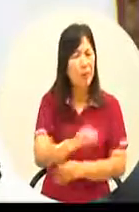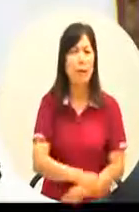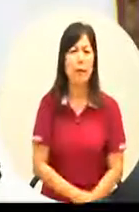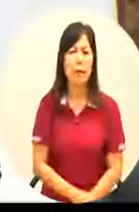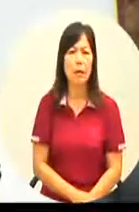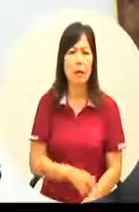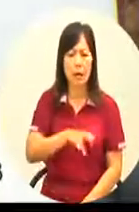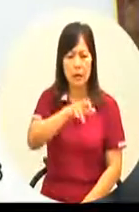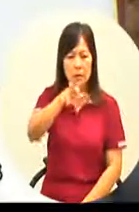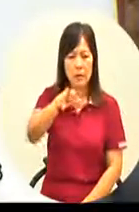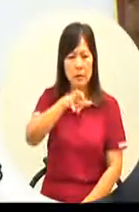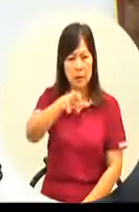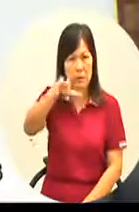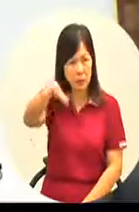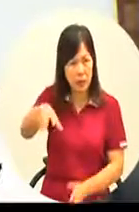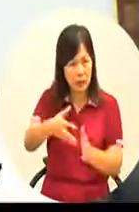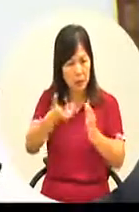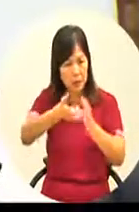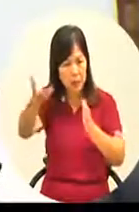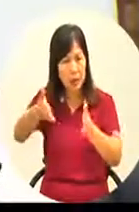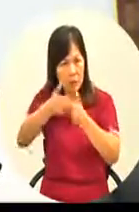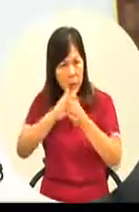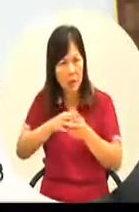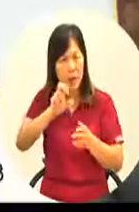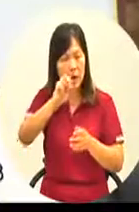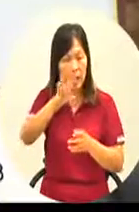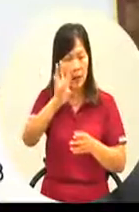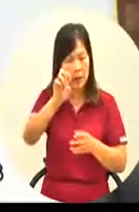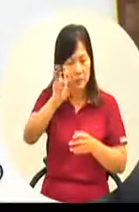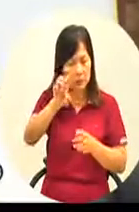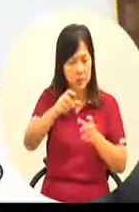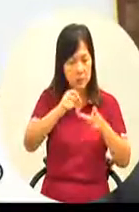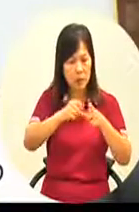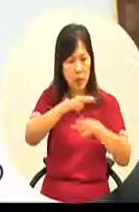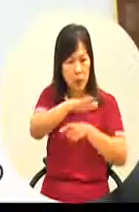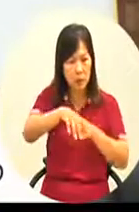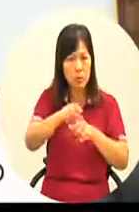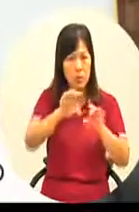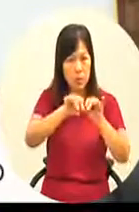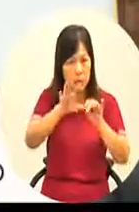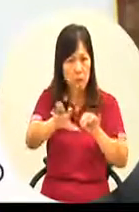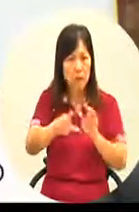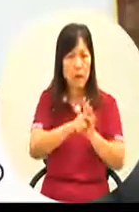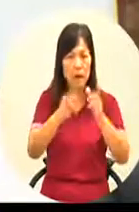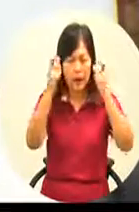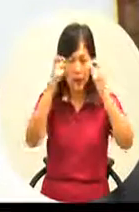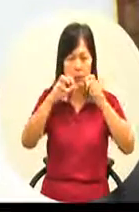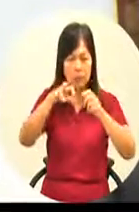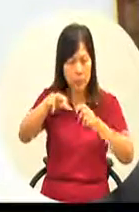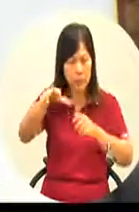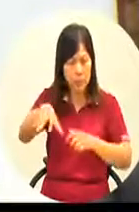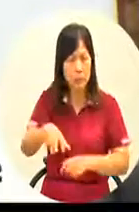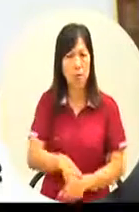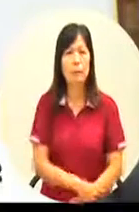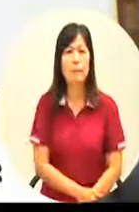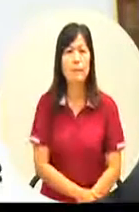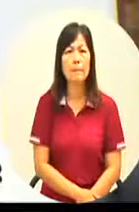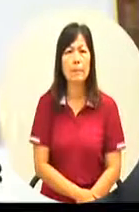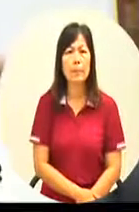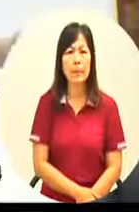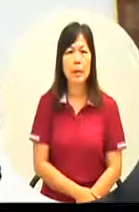机场迁过去？244公顷的土地，目前高雄机场土